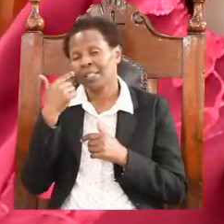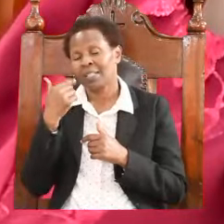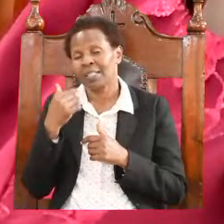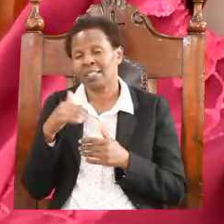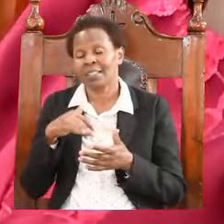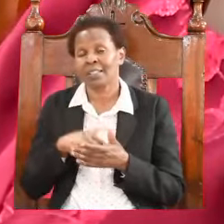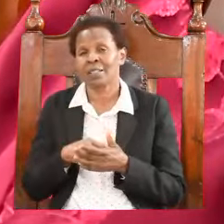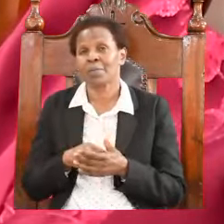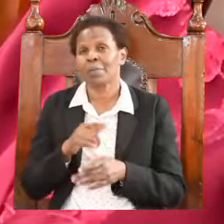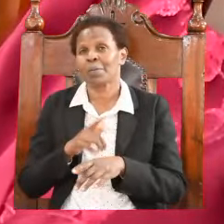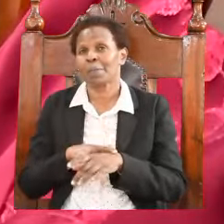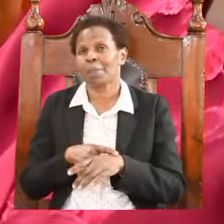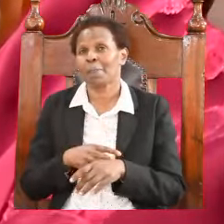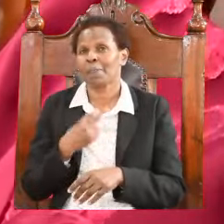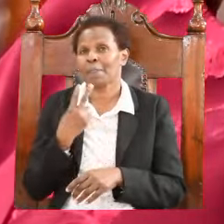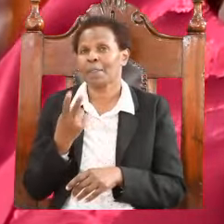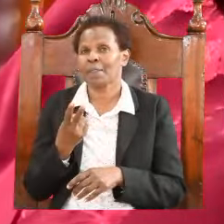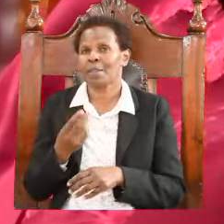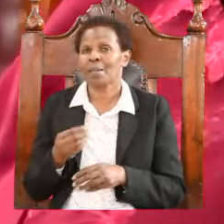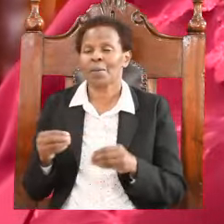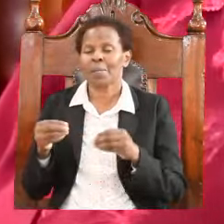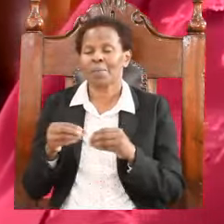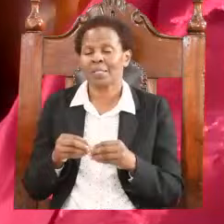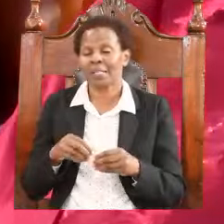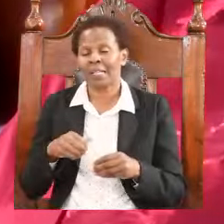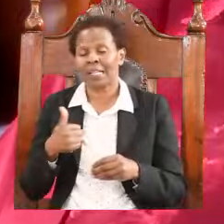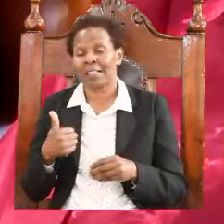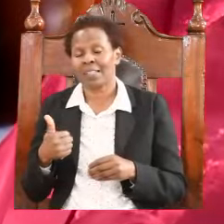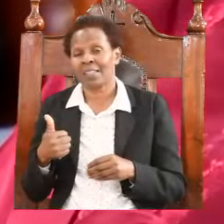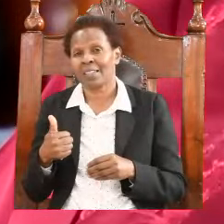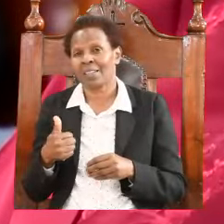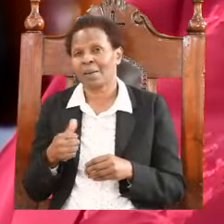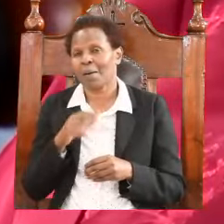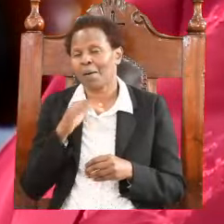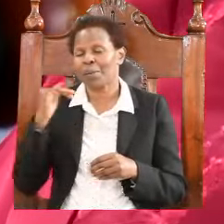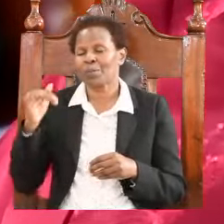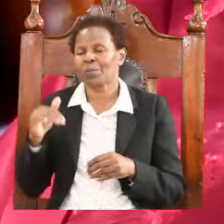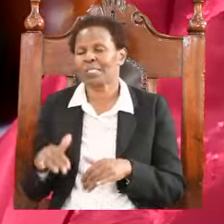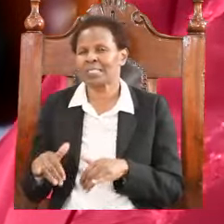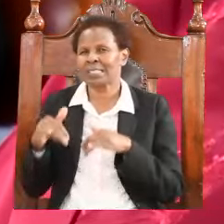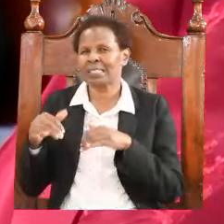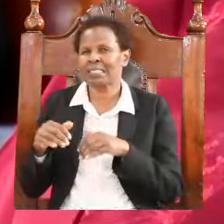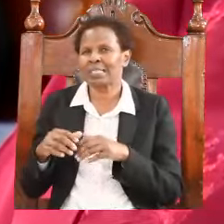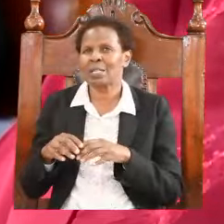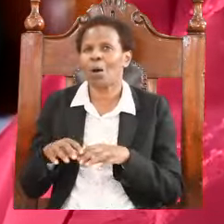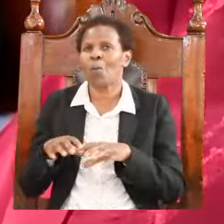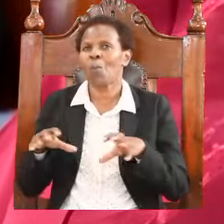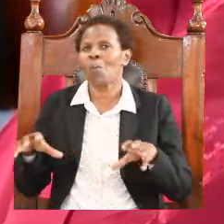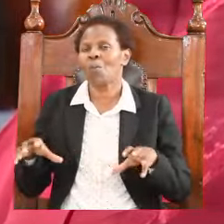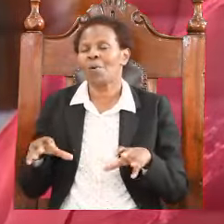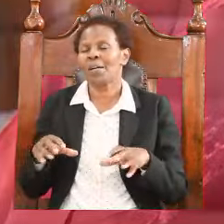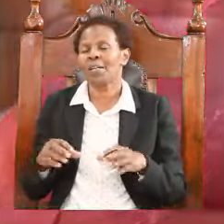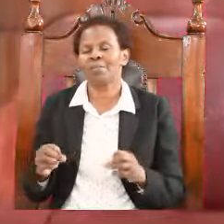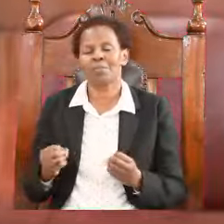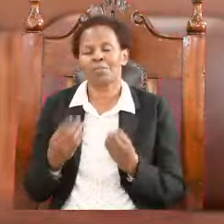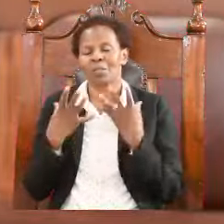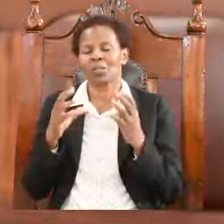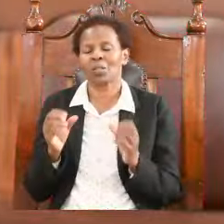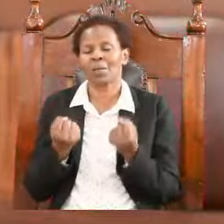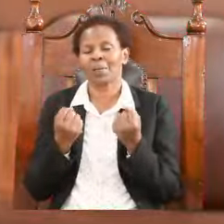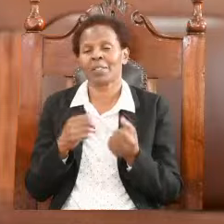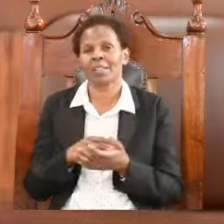akianjia kuona agicamania na muthuri ungi waikarite karia-ini miaka miingi ma akimuringira kiama muthuri ucio